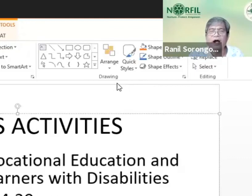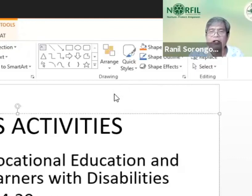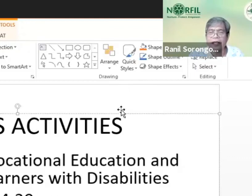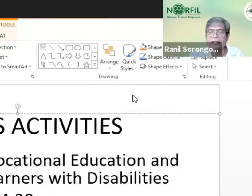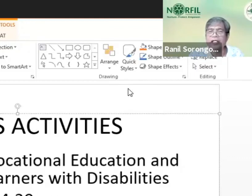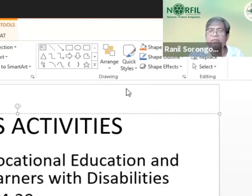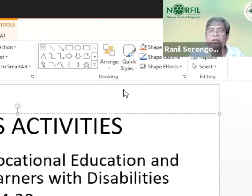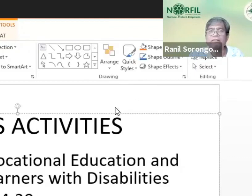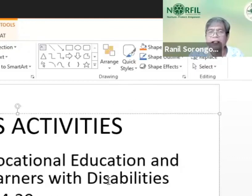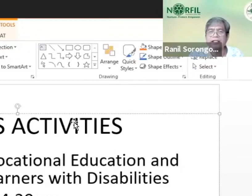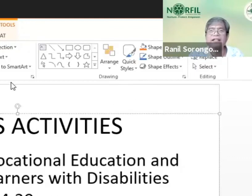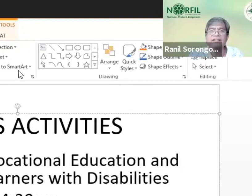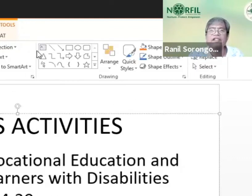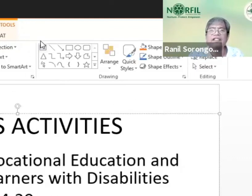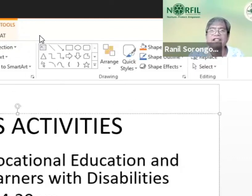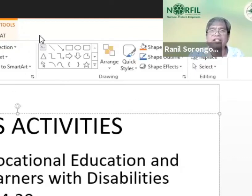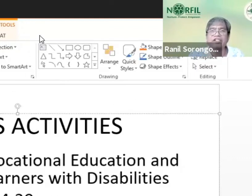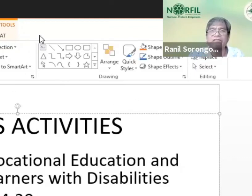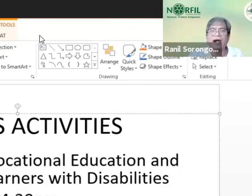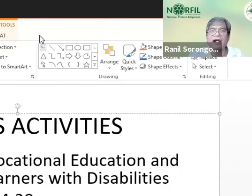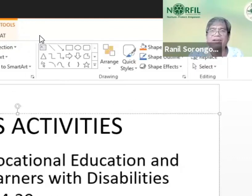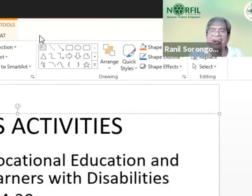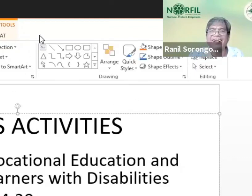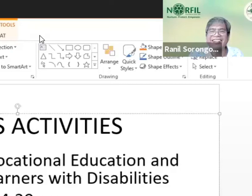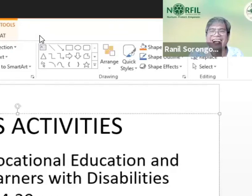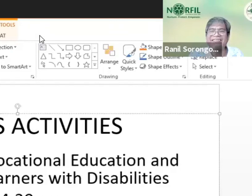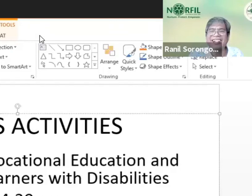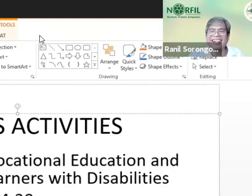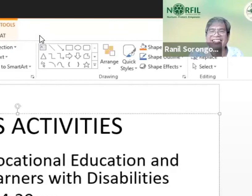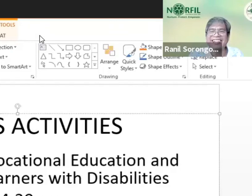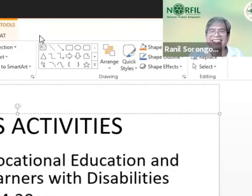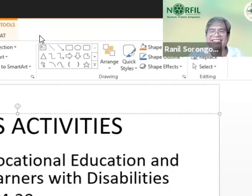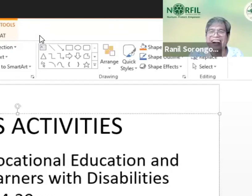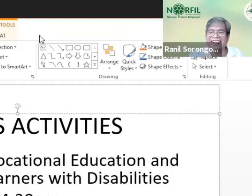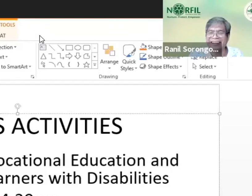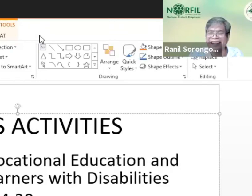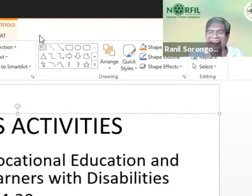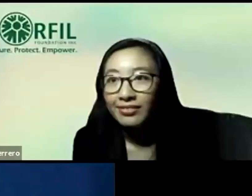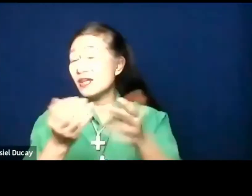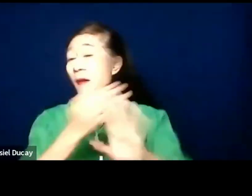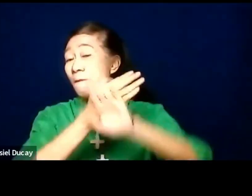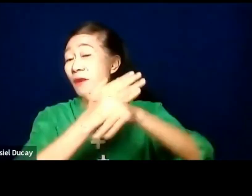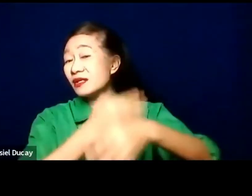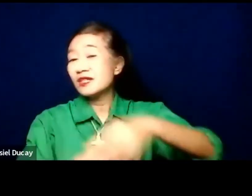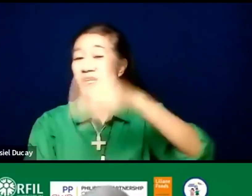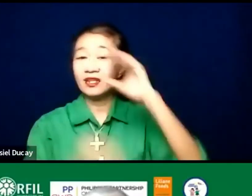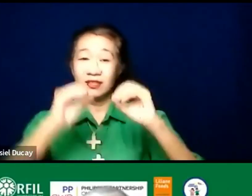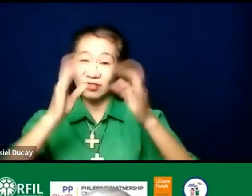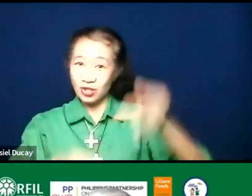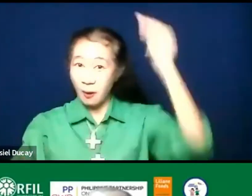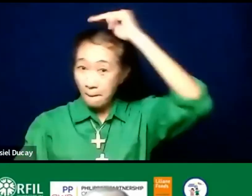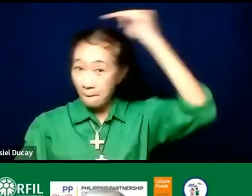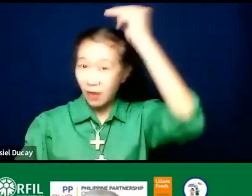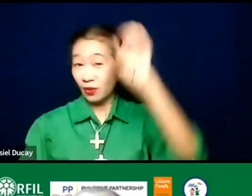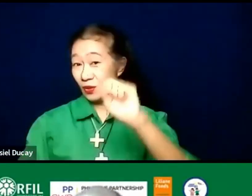Northfield. Okay, thank you very much. Nandito na si Teacher Mark. Nakabalik na si Teacher Mark. Okay.